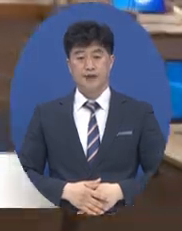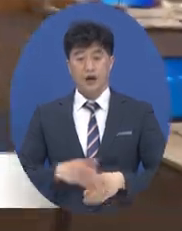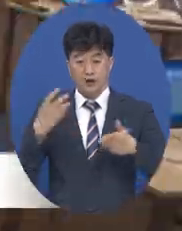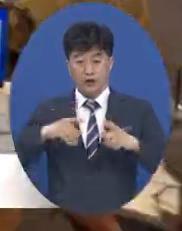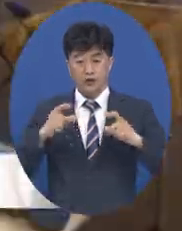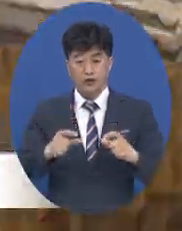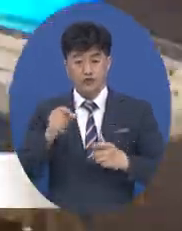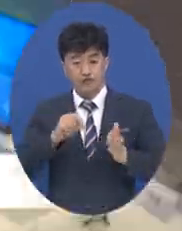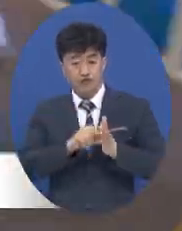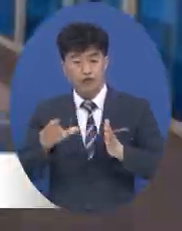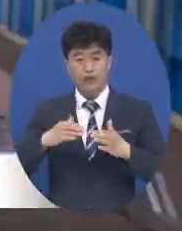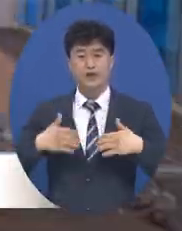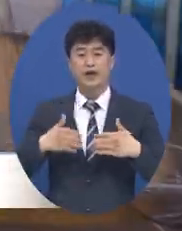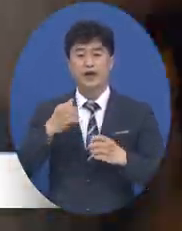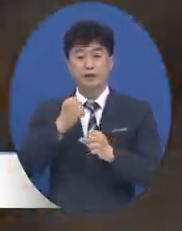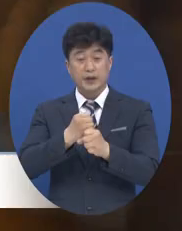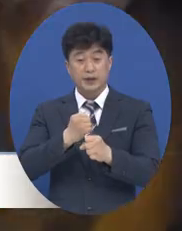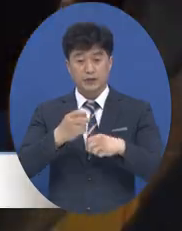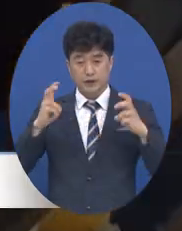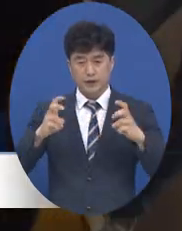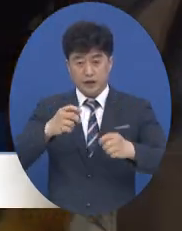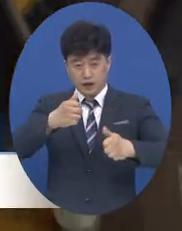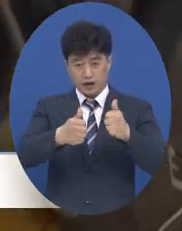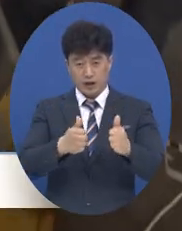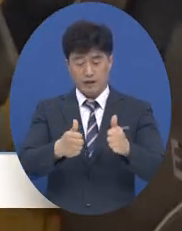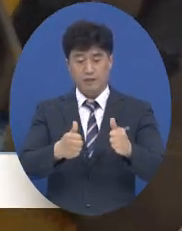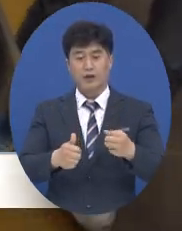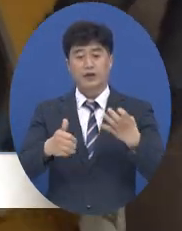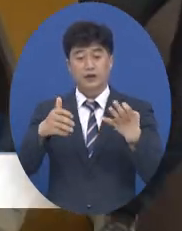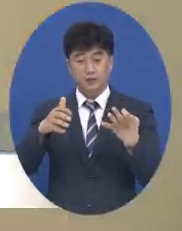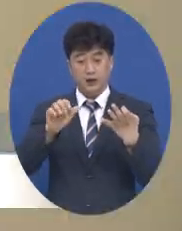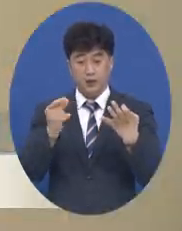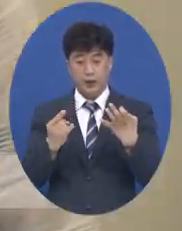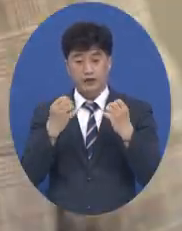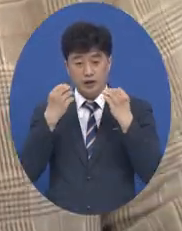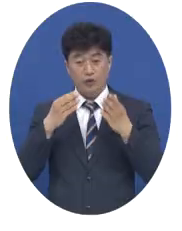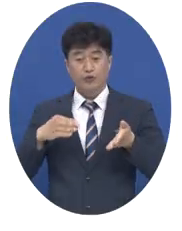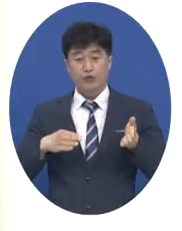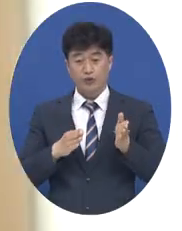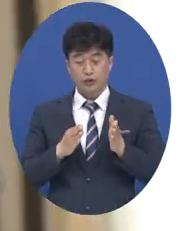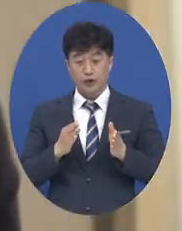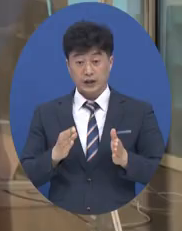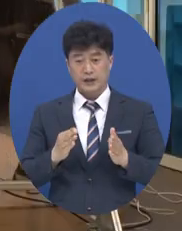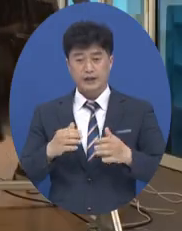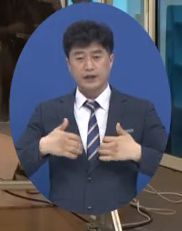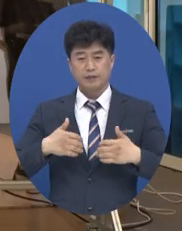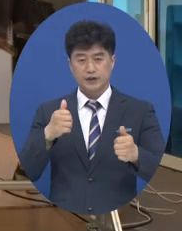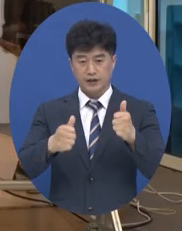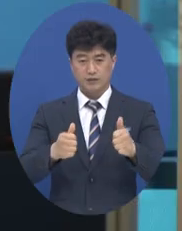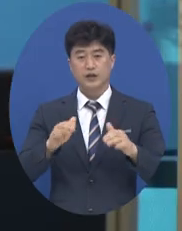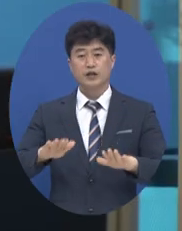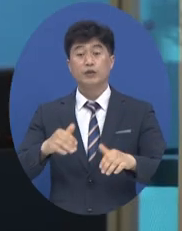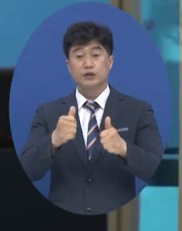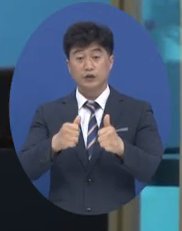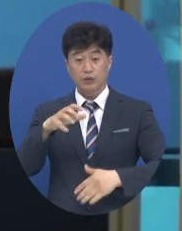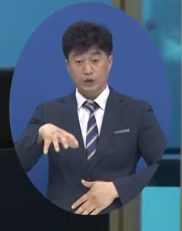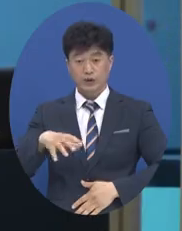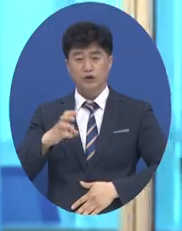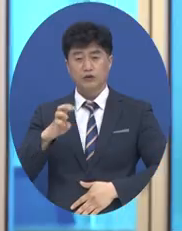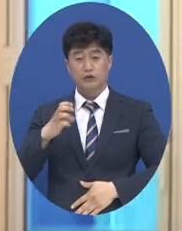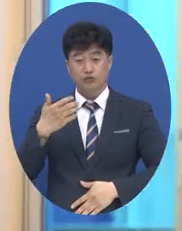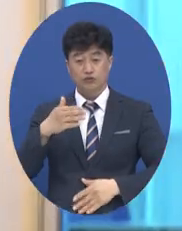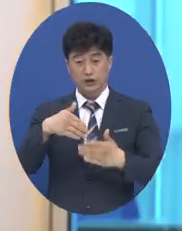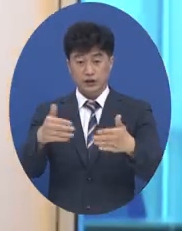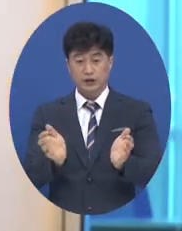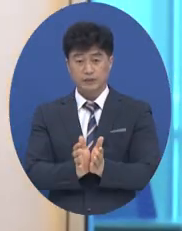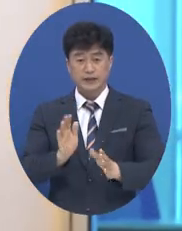경기 지역 유망 게임 개발 업체들이 자웅을 겨루는 제 14회 새로운 경기 게임 오디션 이번 오디션에서는 총 39개